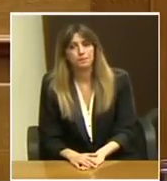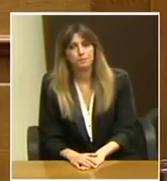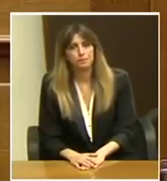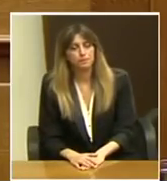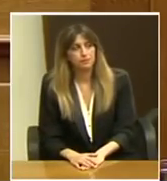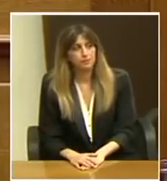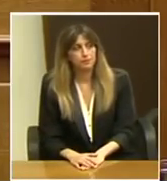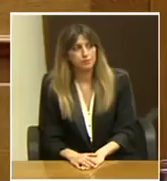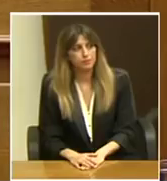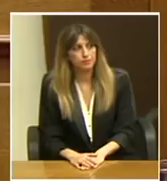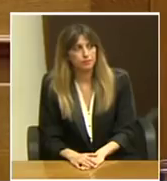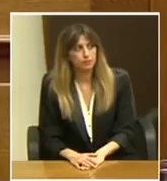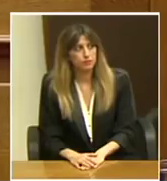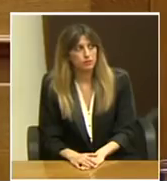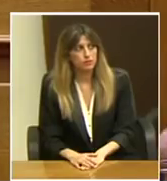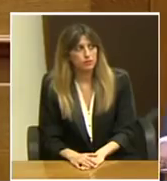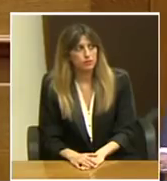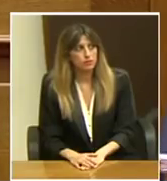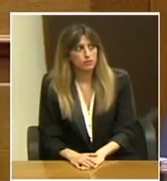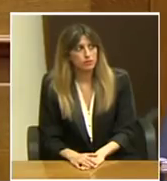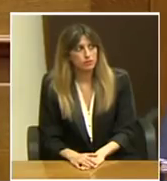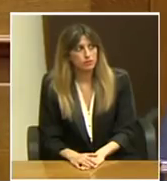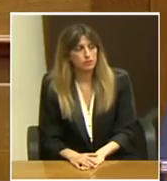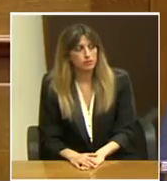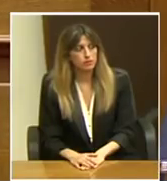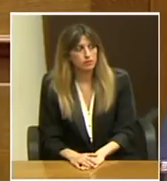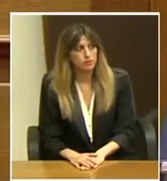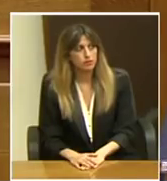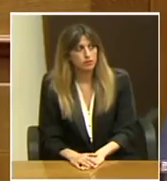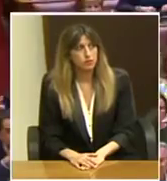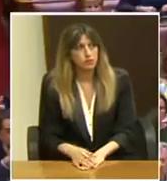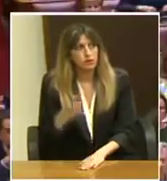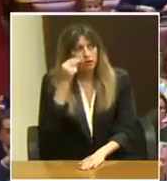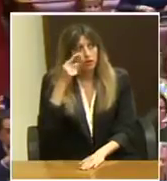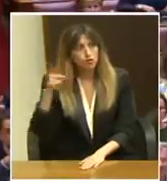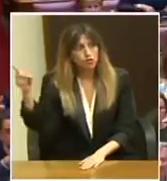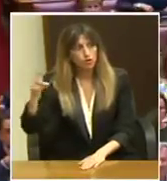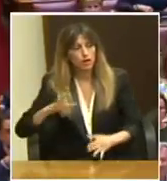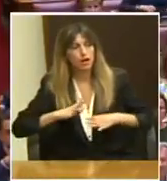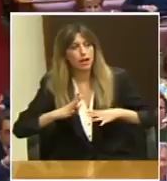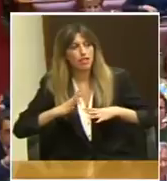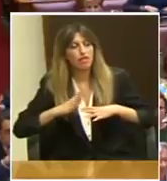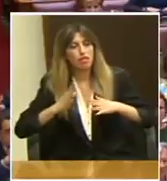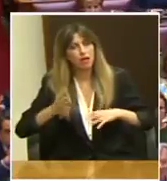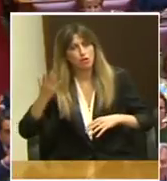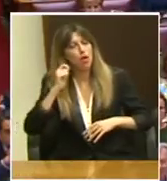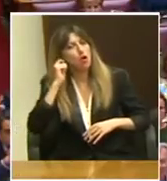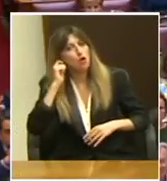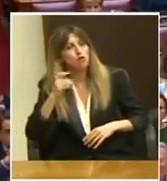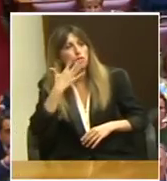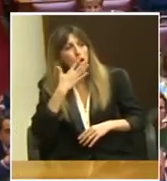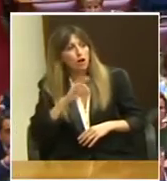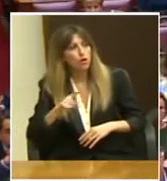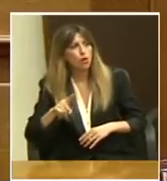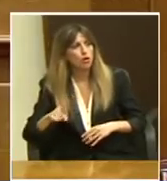Σκοπιανοί δεν το θέλουν? Γιατί συνδέεται με τις φασιστικές καταβολές του βασιλείου της Ιουγκοσλαβίας. Το άλλο όνομα